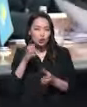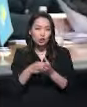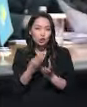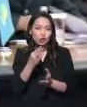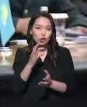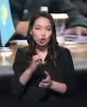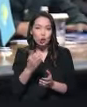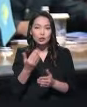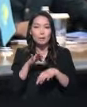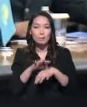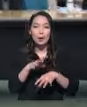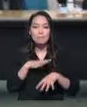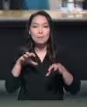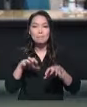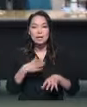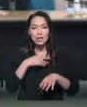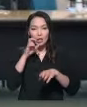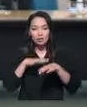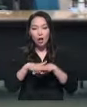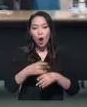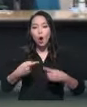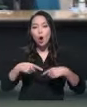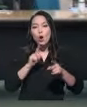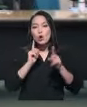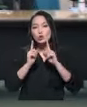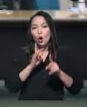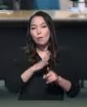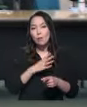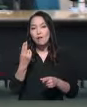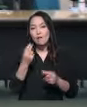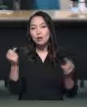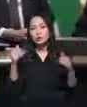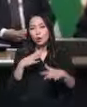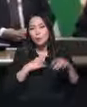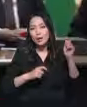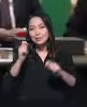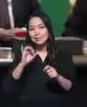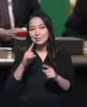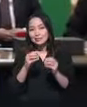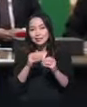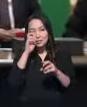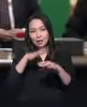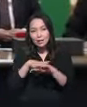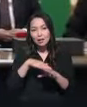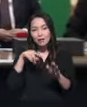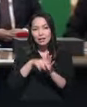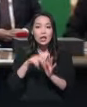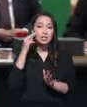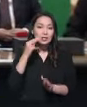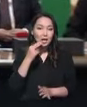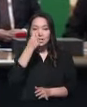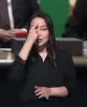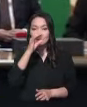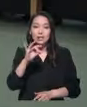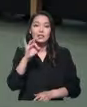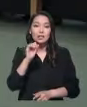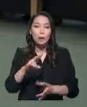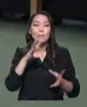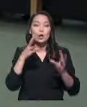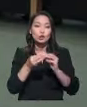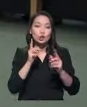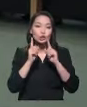рамках председательства нашей страны в организации. В Астане собрались делегации из 10 стран, в том числе Китая, Индии и Ирана. По